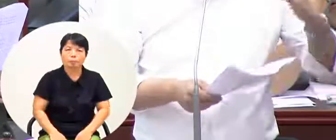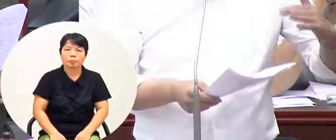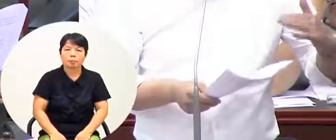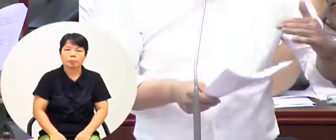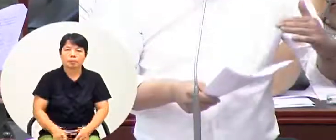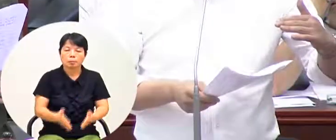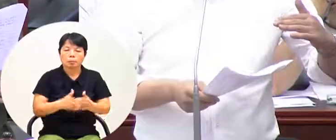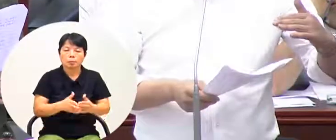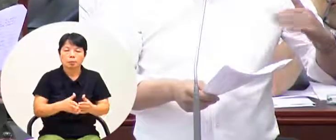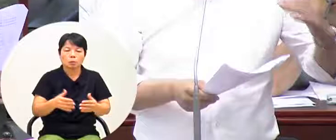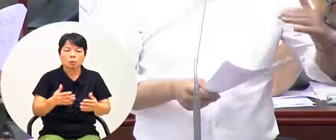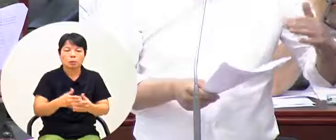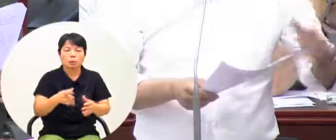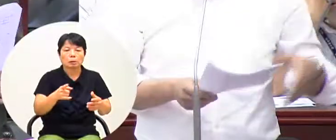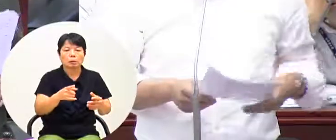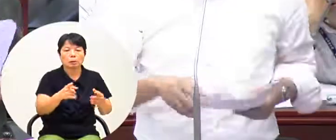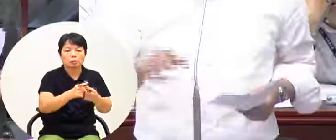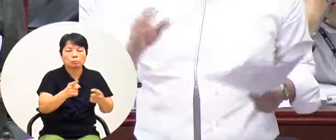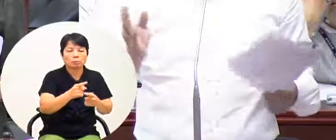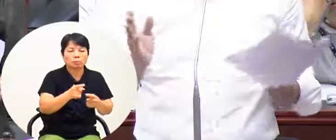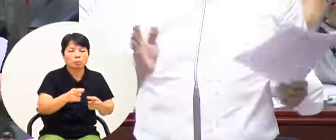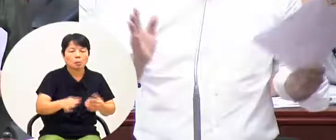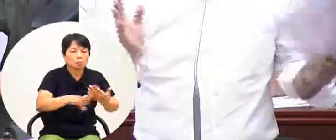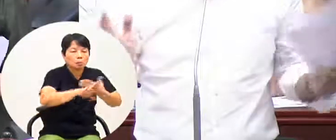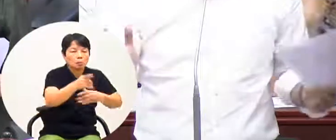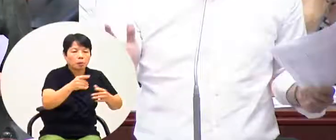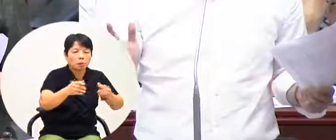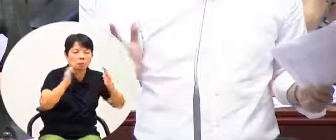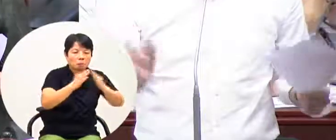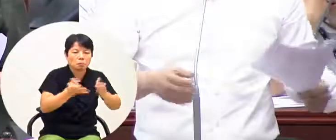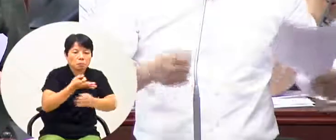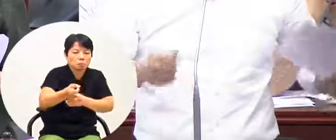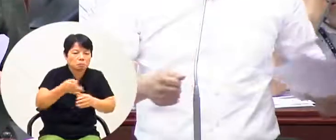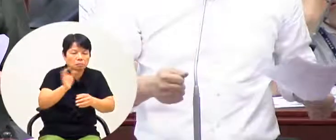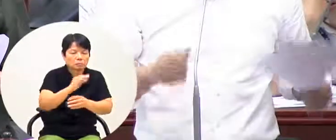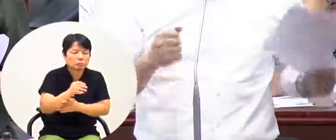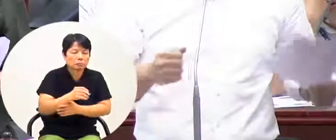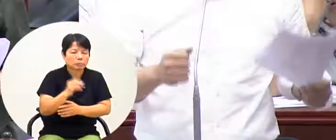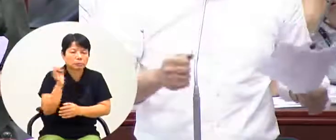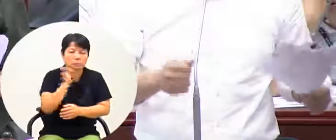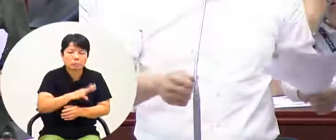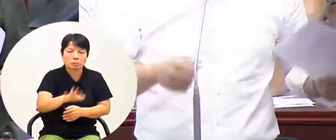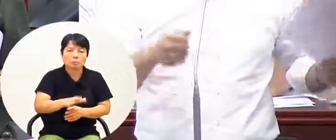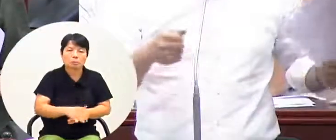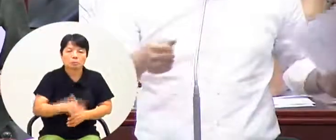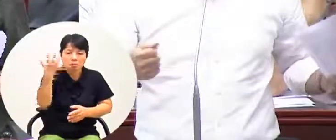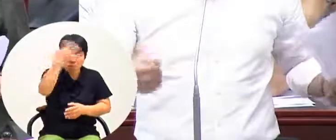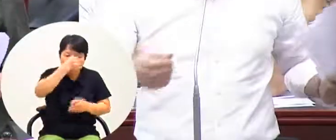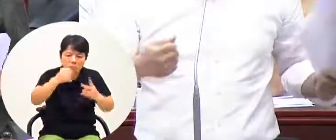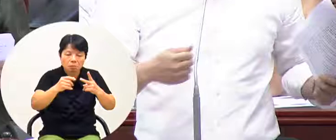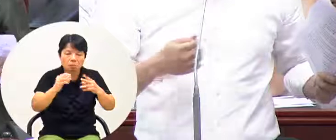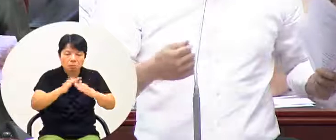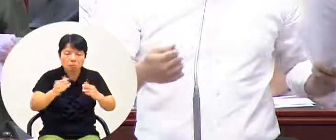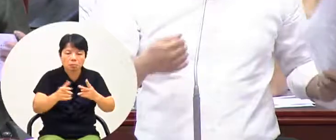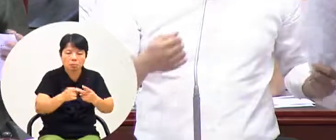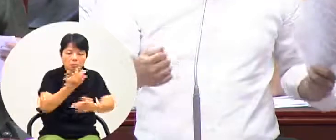会有这个障碍，会遇到这个问题。比如说像是老人家或者是身心障碍，尤其是比